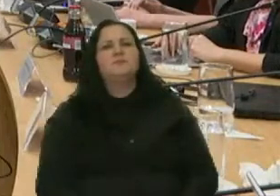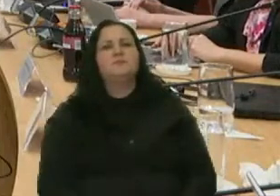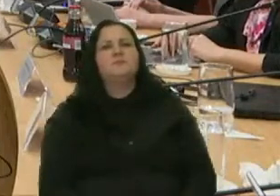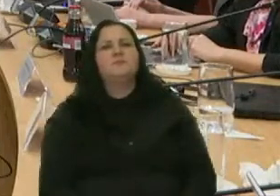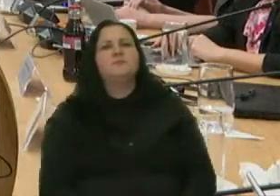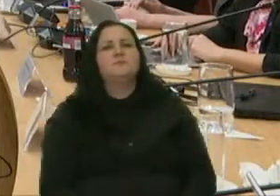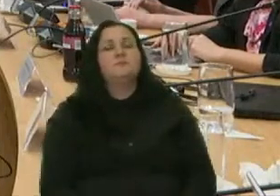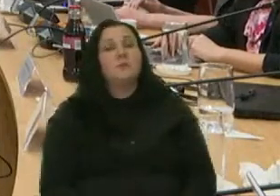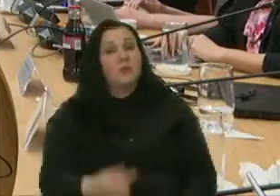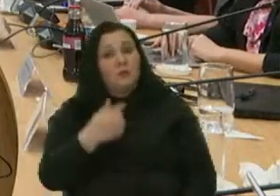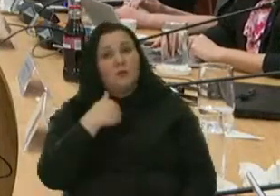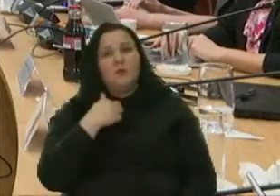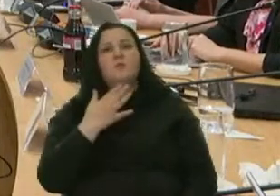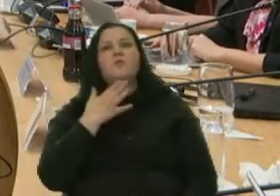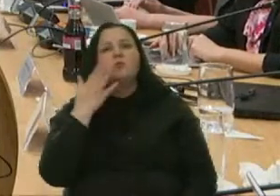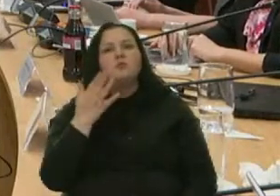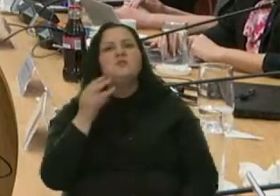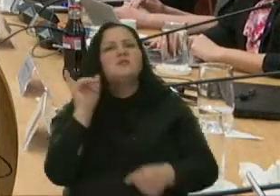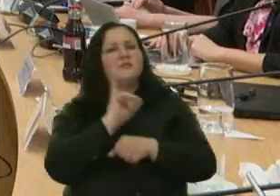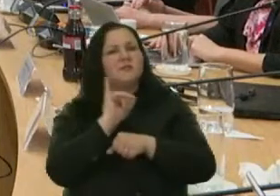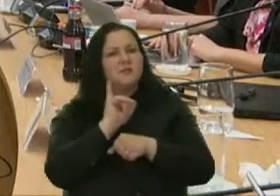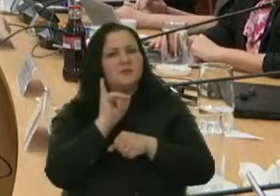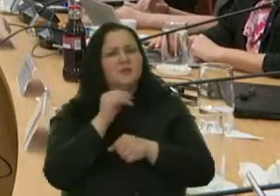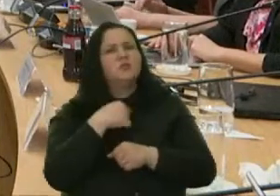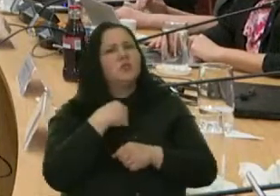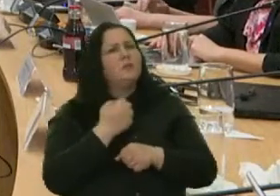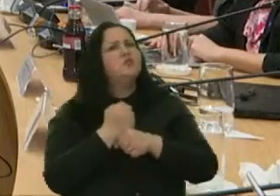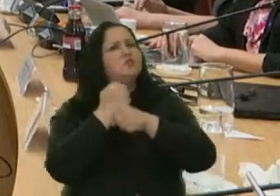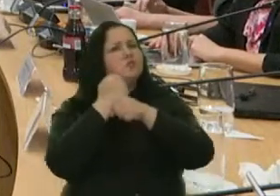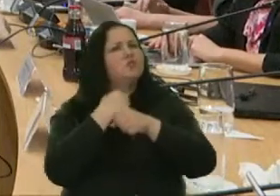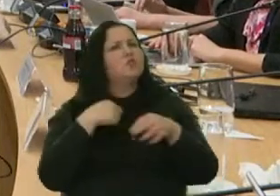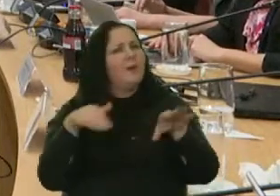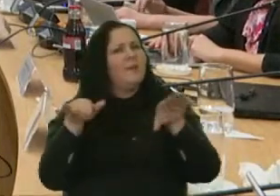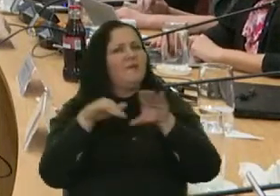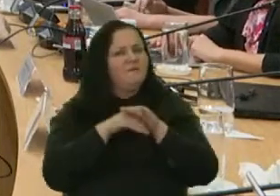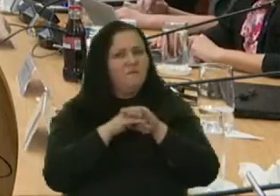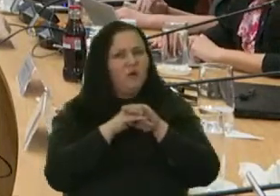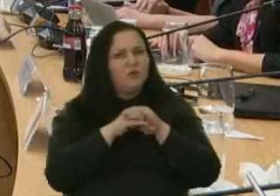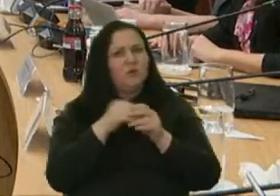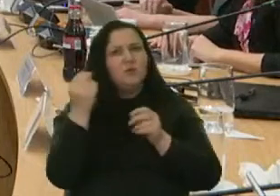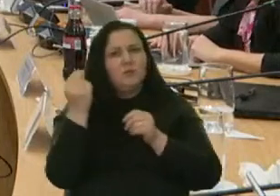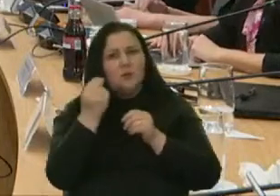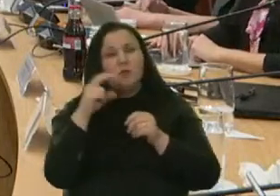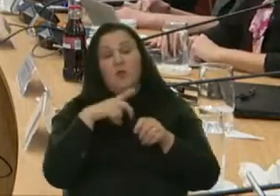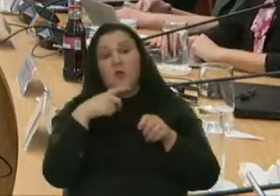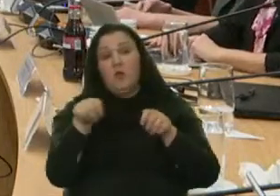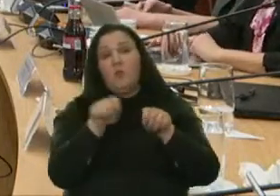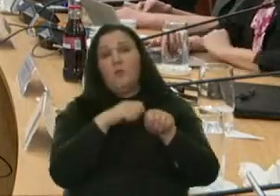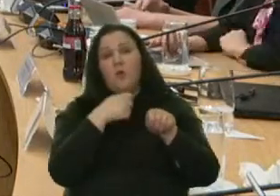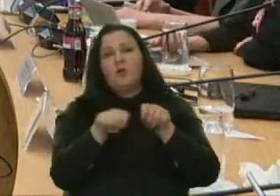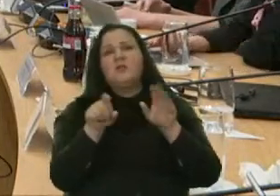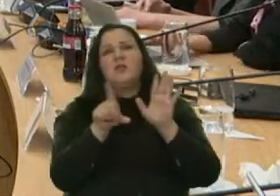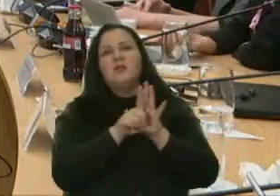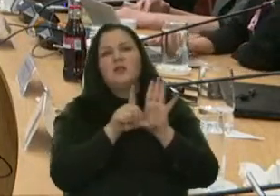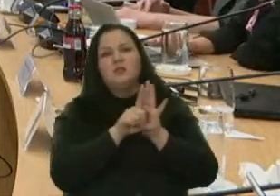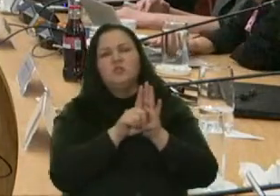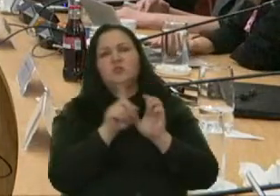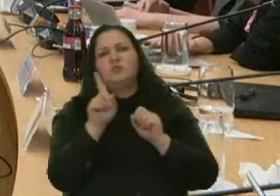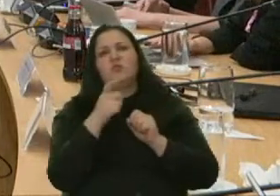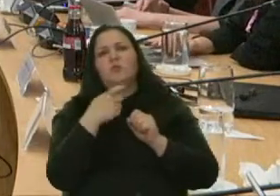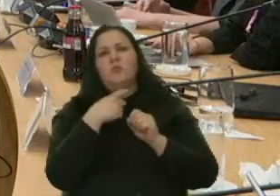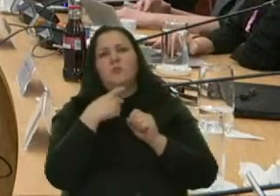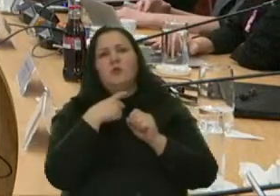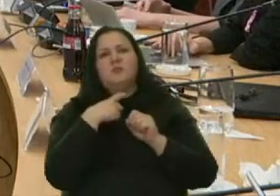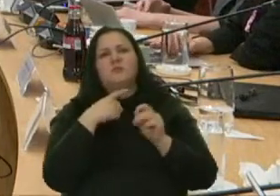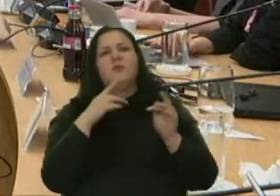mulțumesc eu îi mulțumesc doamnei director și am susținut și am votat pentru că e o modificare legislativă nu ai cum să să te o